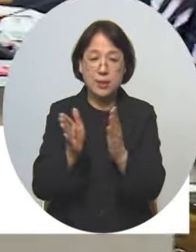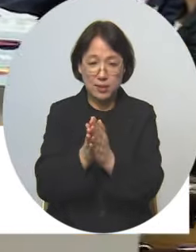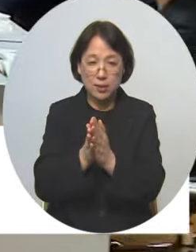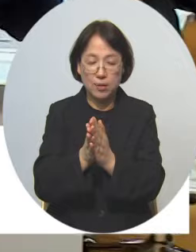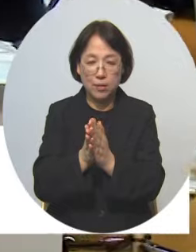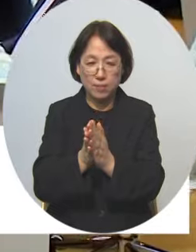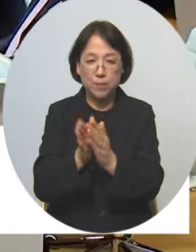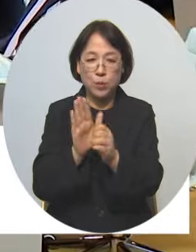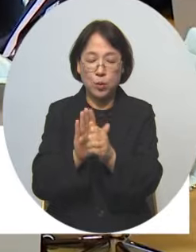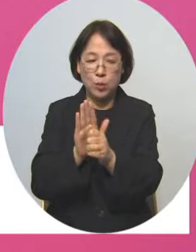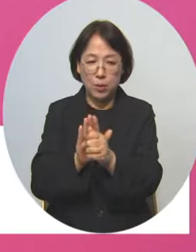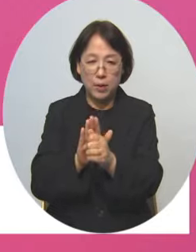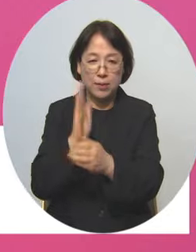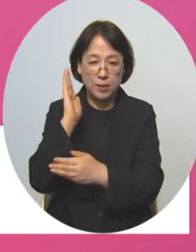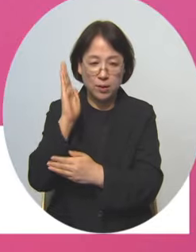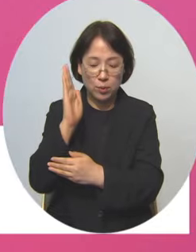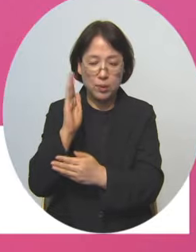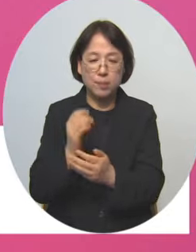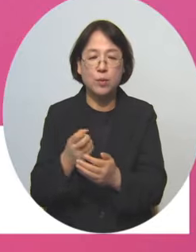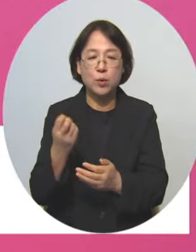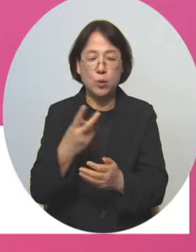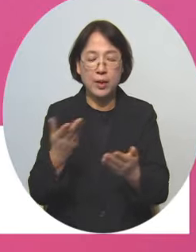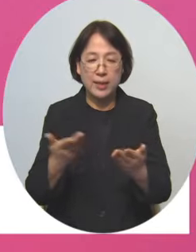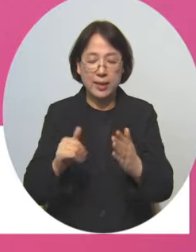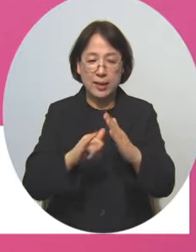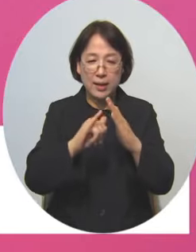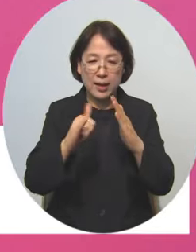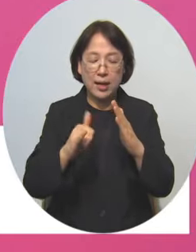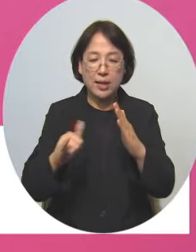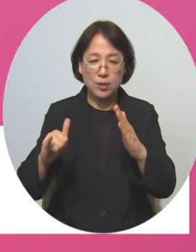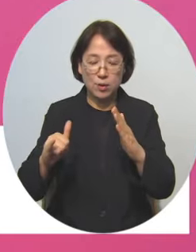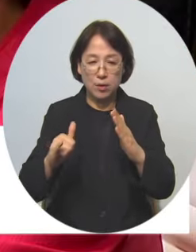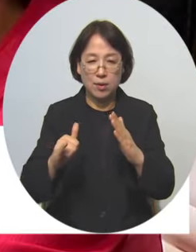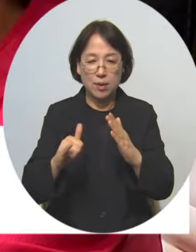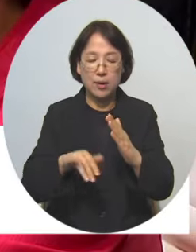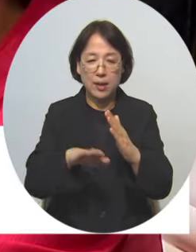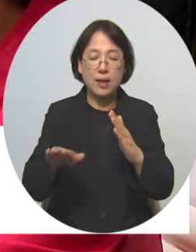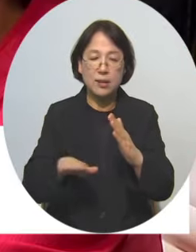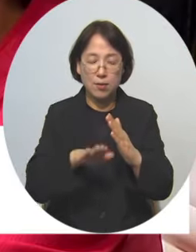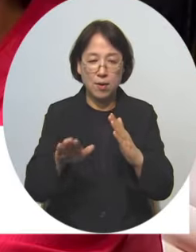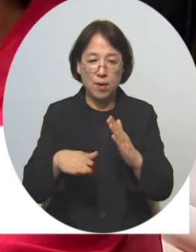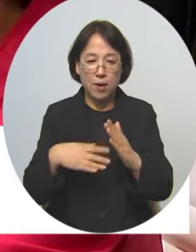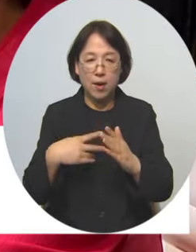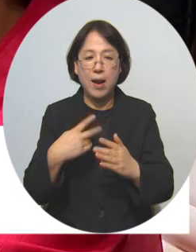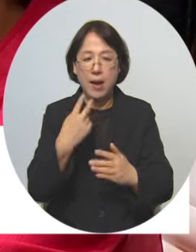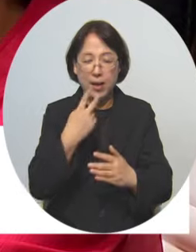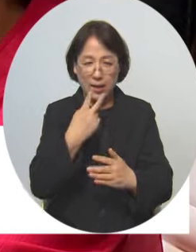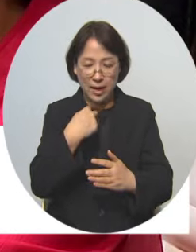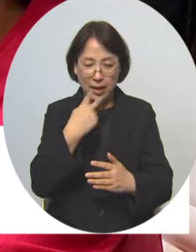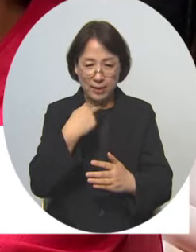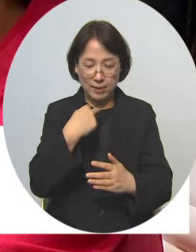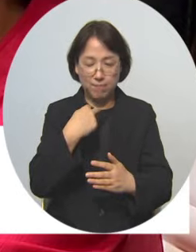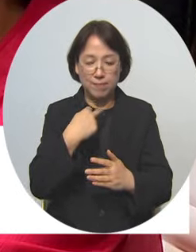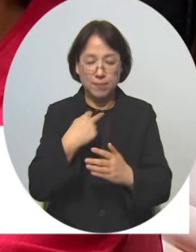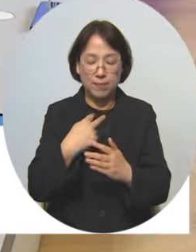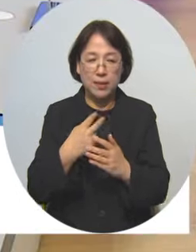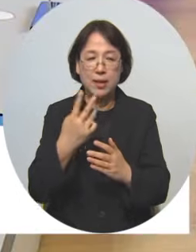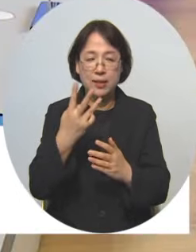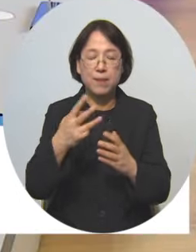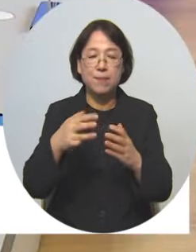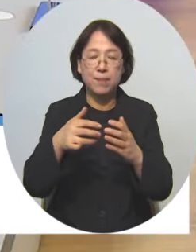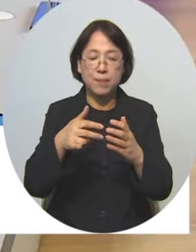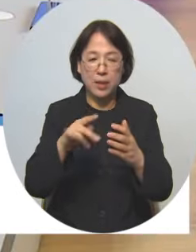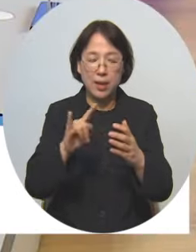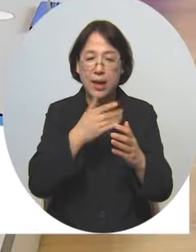강조했습니다. 이와 함께 일가정 양립과 양육 주거 등 저출산 극복을 위한 3대 핵심 분야는 물론